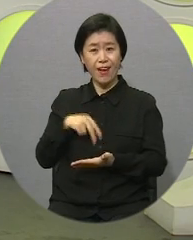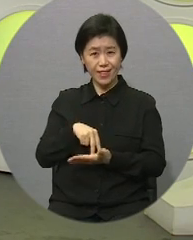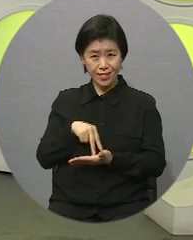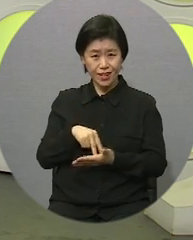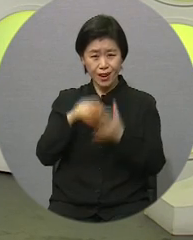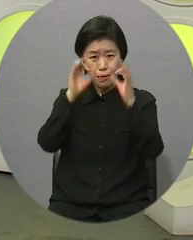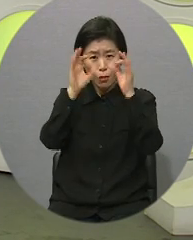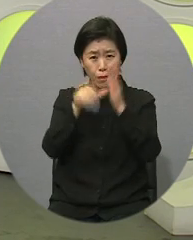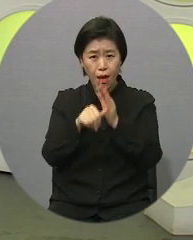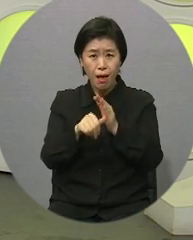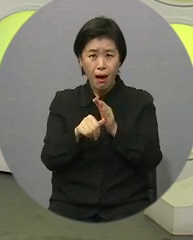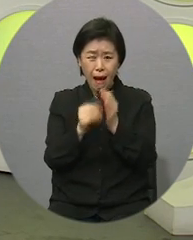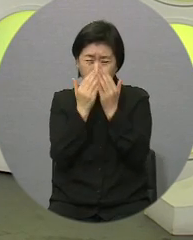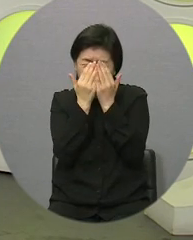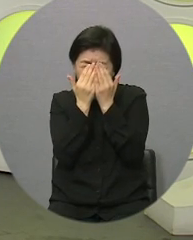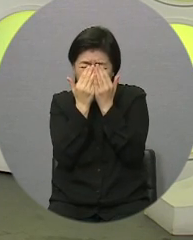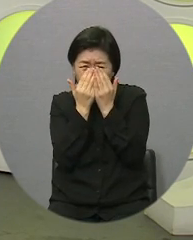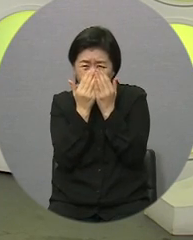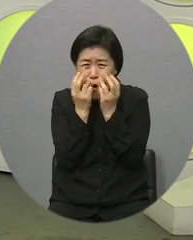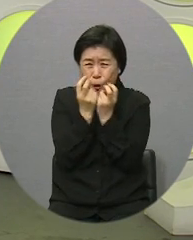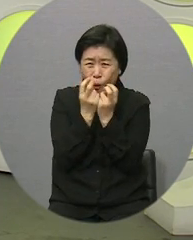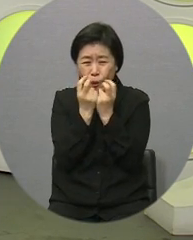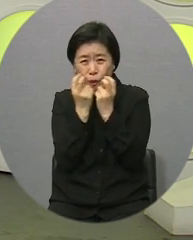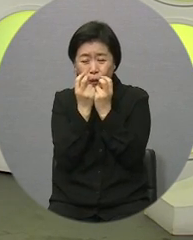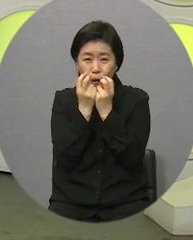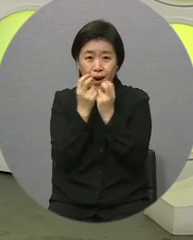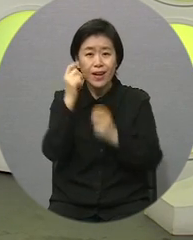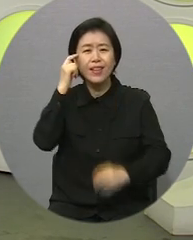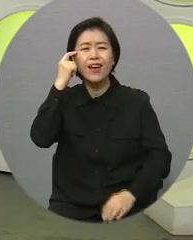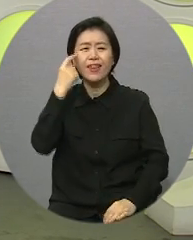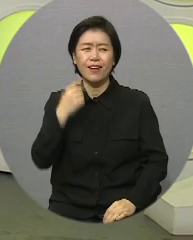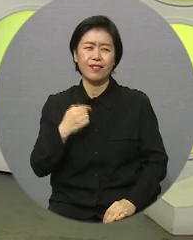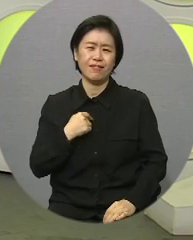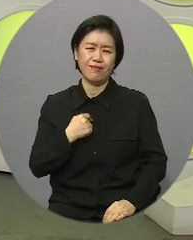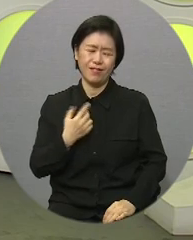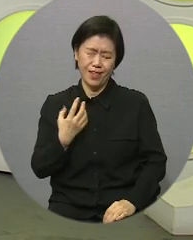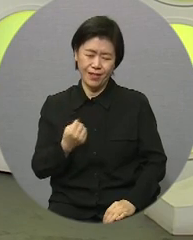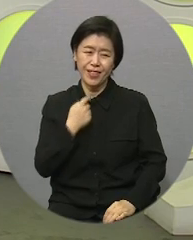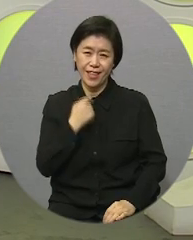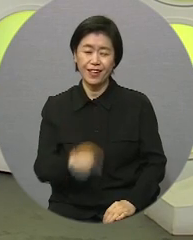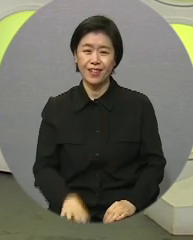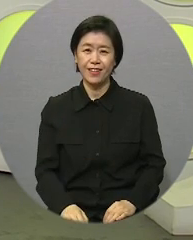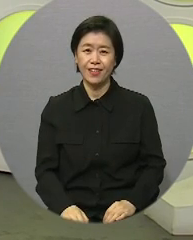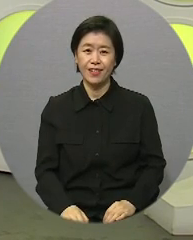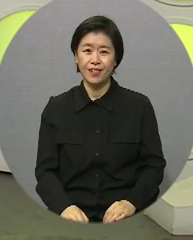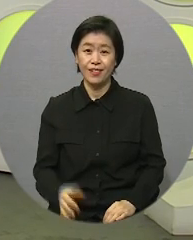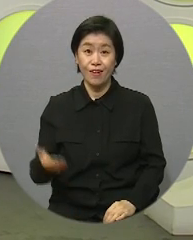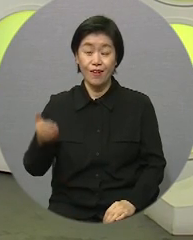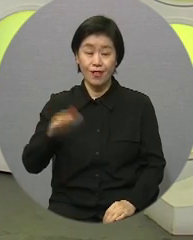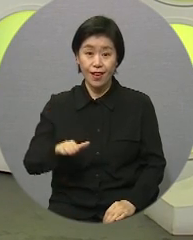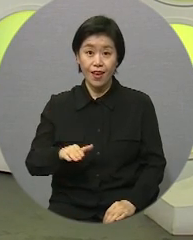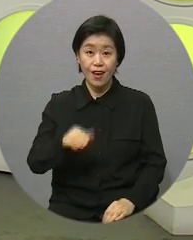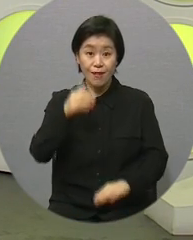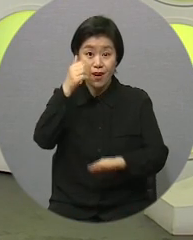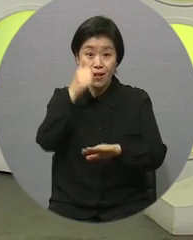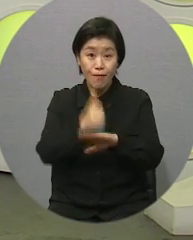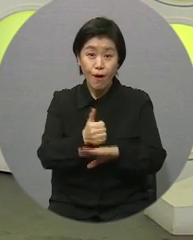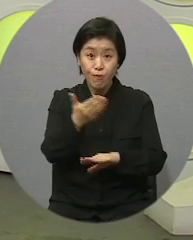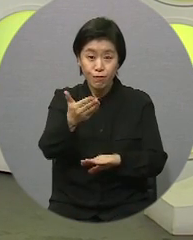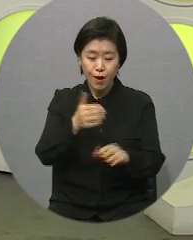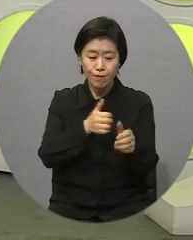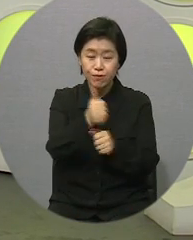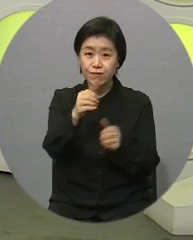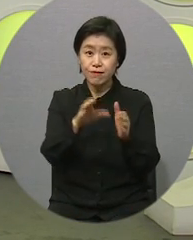여자아이다 보니까 막 얼굴을 가리면서 맞는게 너무 가슴 아파서 막 이러고 보다가 그냥 막 다 일어나서 울고